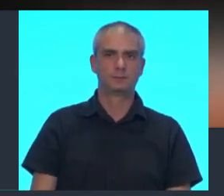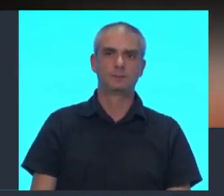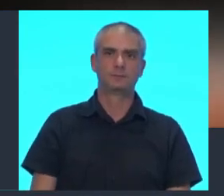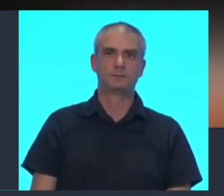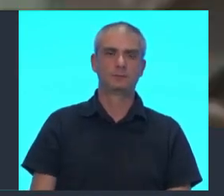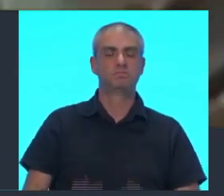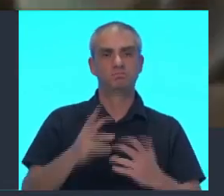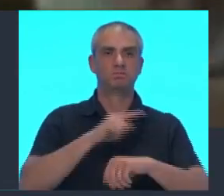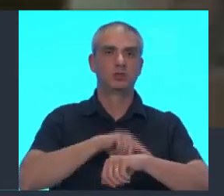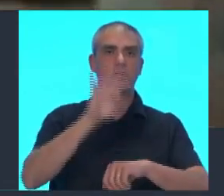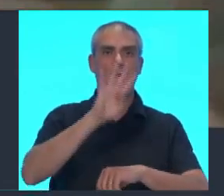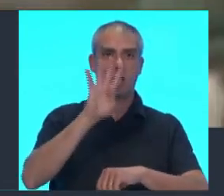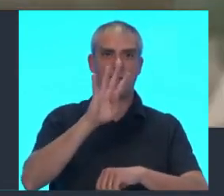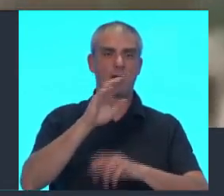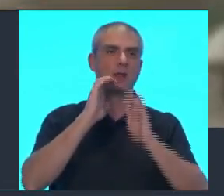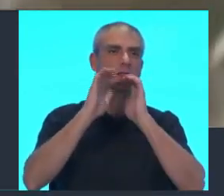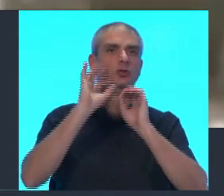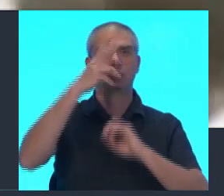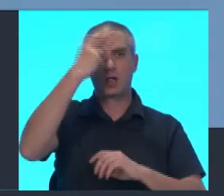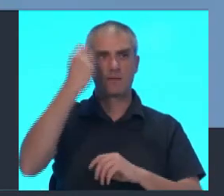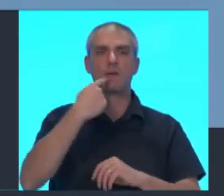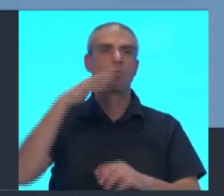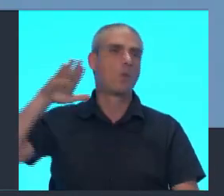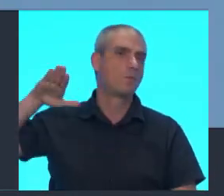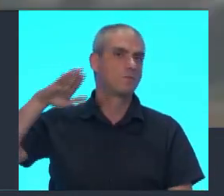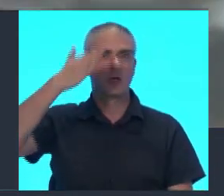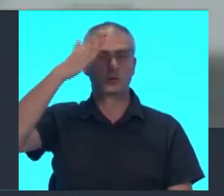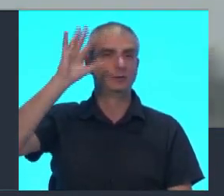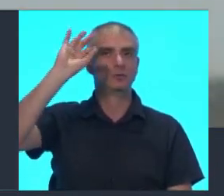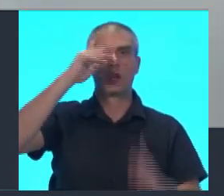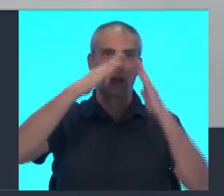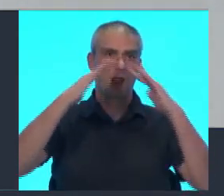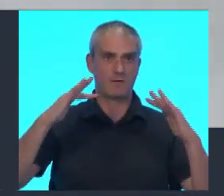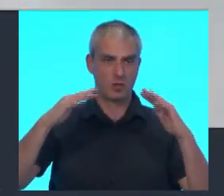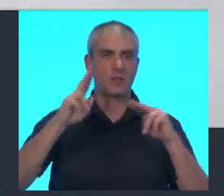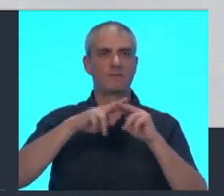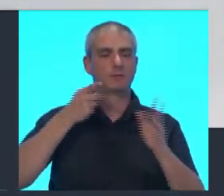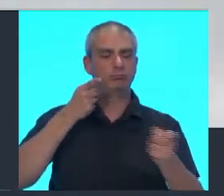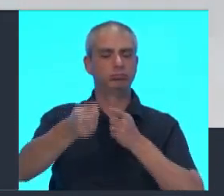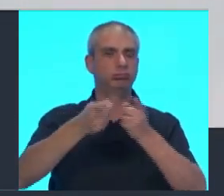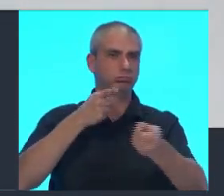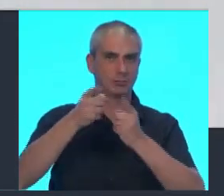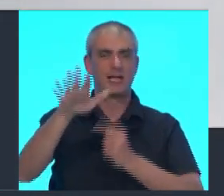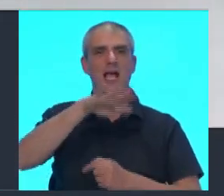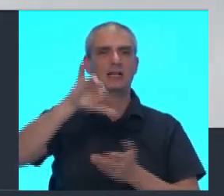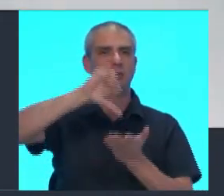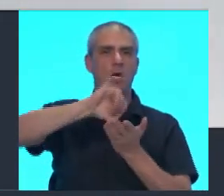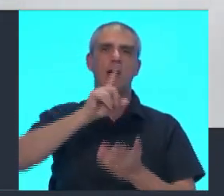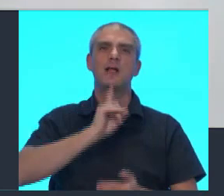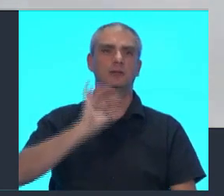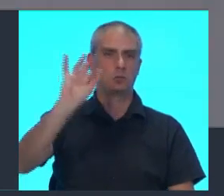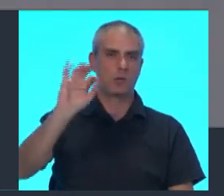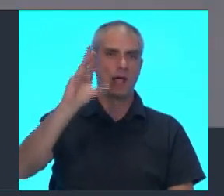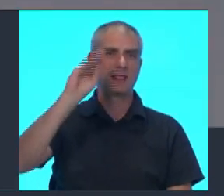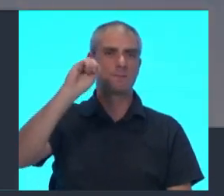סמוך לשעה 4 דיווחו כלי תקשורת ערביים על מטוסי קרב בשמי לבנון ועל תקיפות מהאוויר באזור דמשק. בשעות